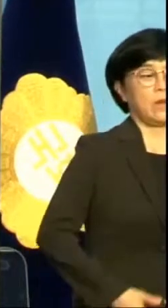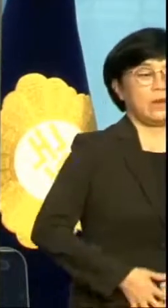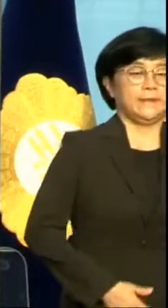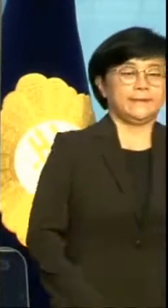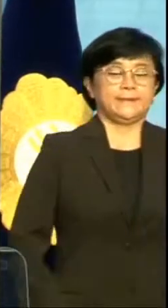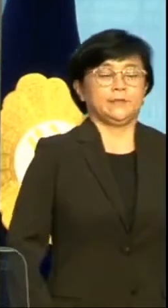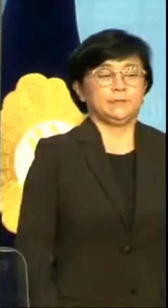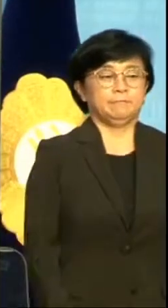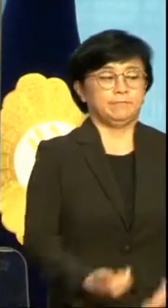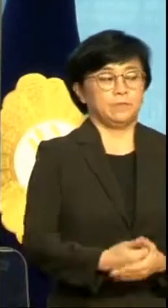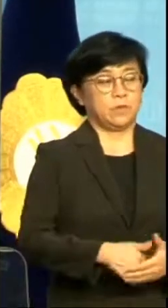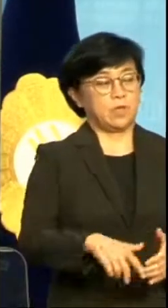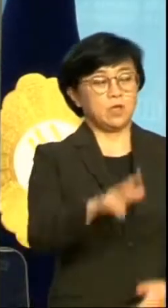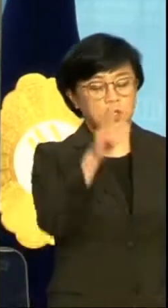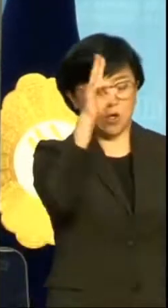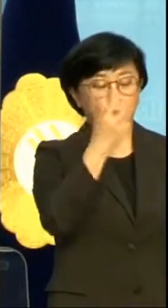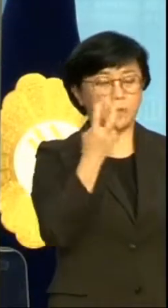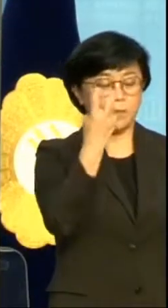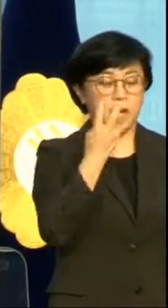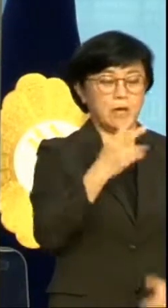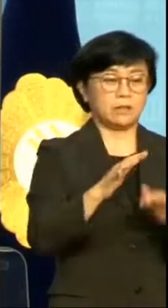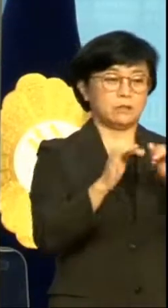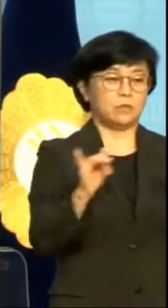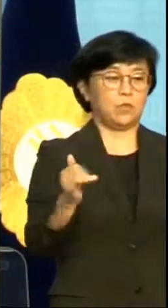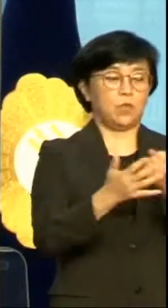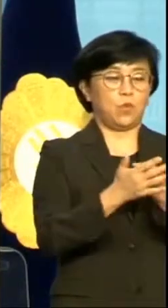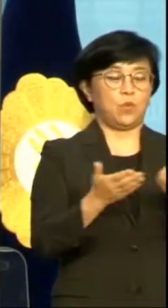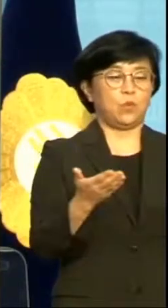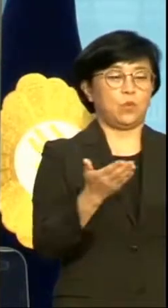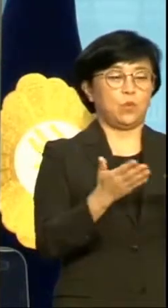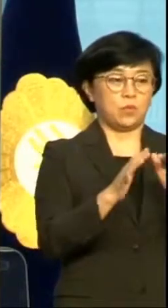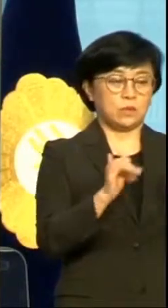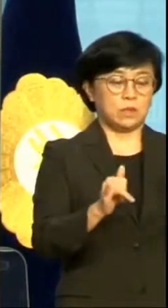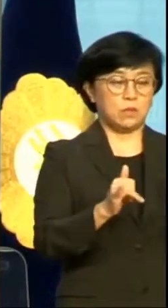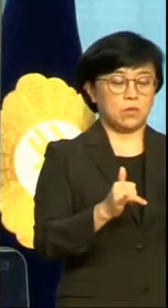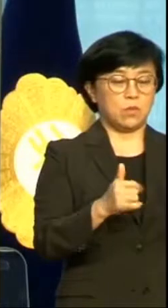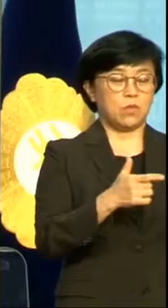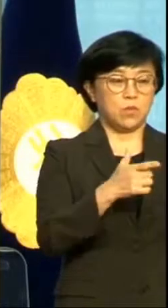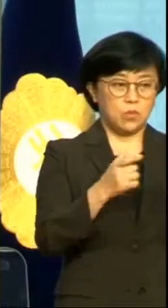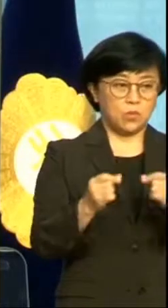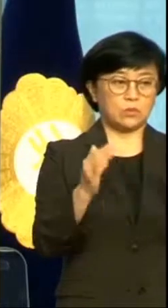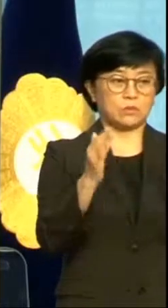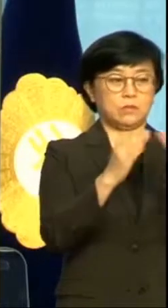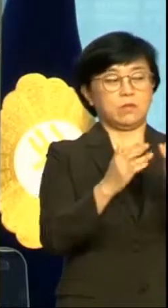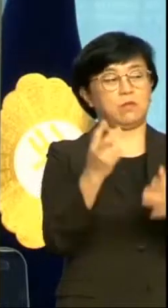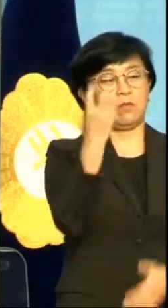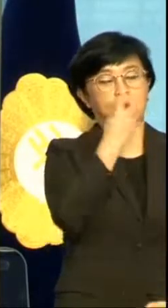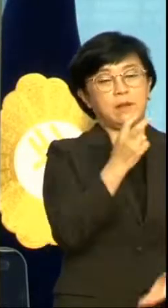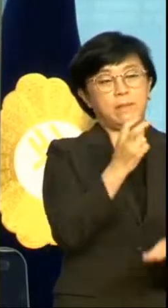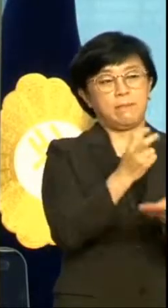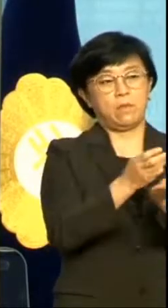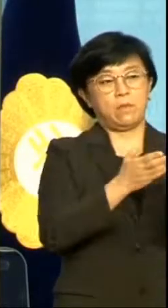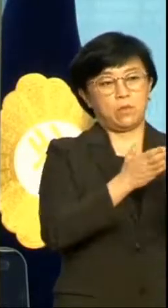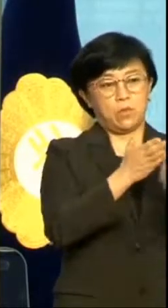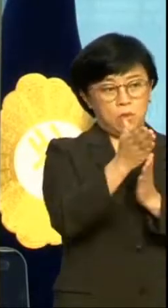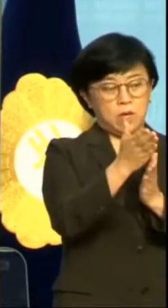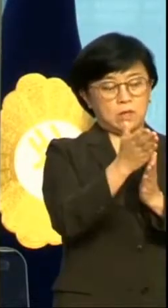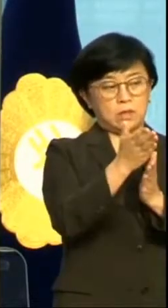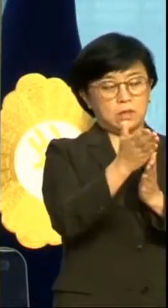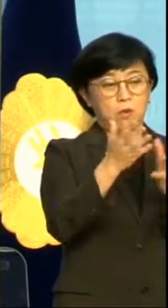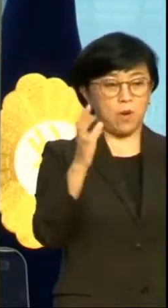4 경비 노동자 보호를 위한 공동주택 관리 법 통과를 환영하는 아기 잭